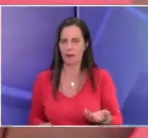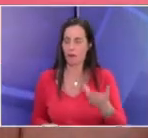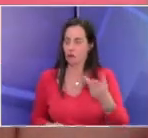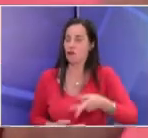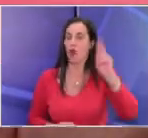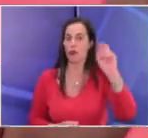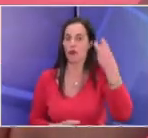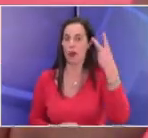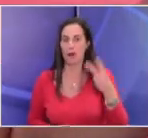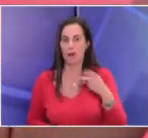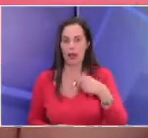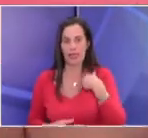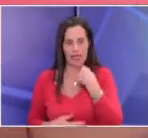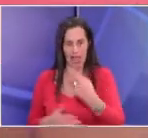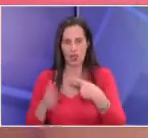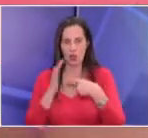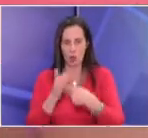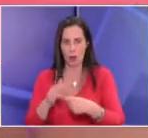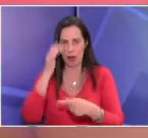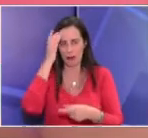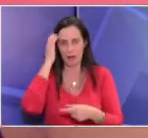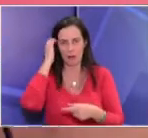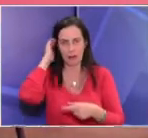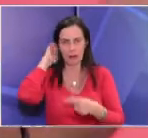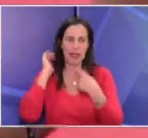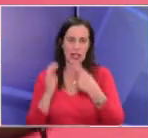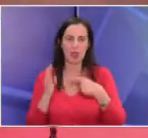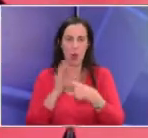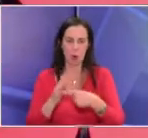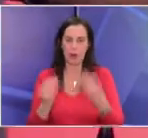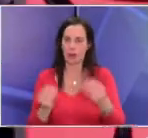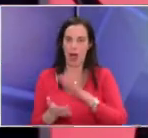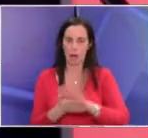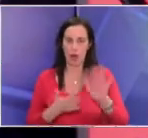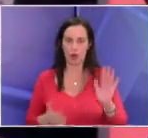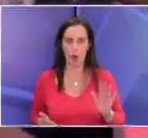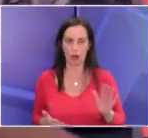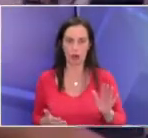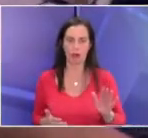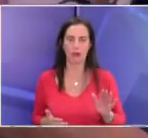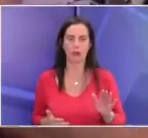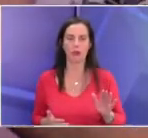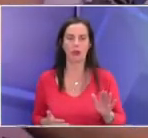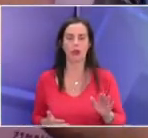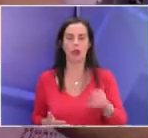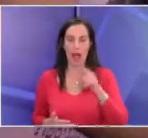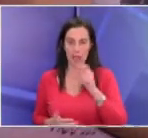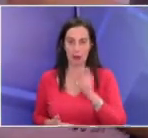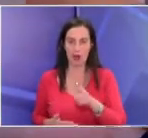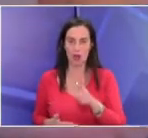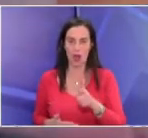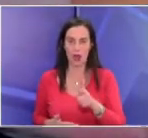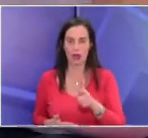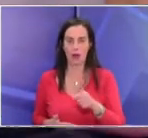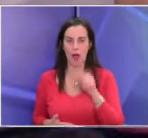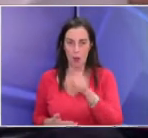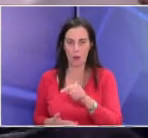אין ישראלי שיעמוד לשטוף כלים. אין בחיים שלא יהיה ישראל. כמו תביא ישראל שיקטוף עגבניות.